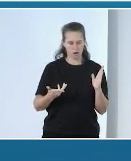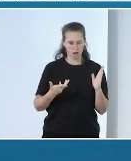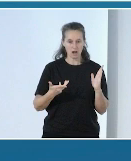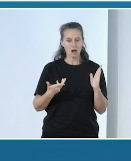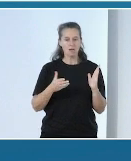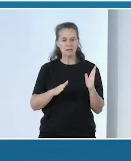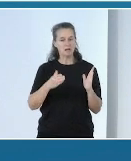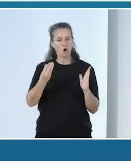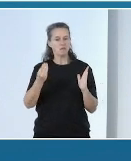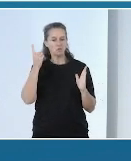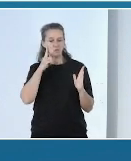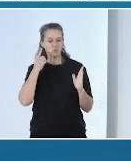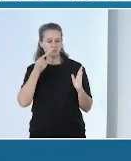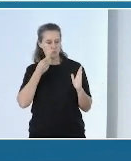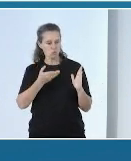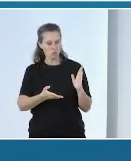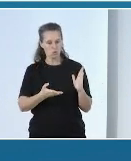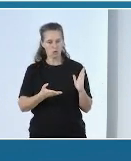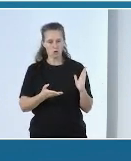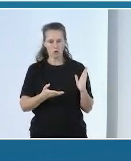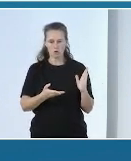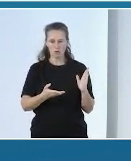chez un enfant sourd,